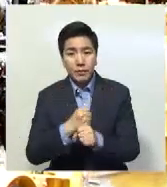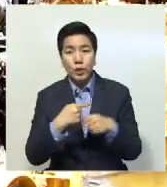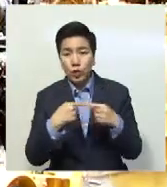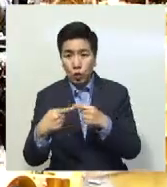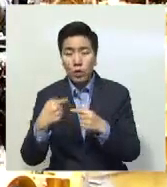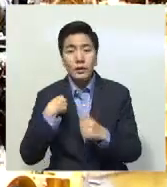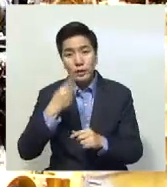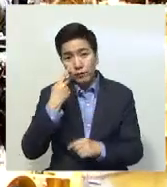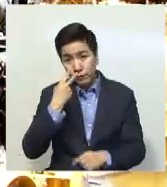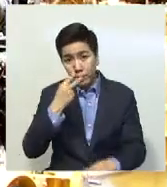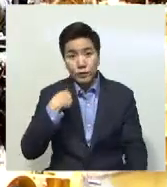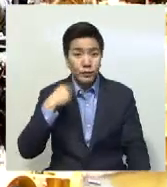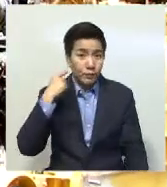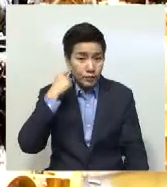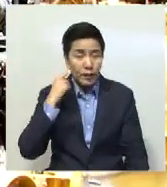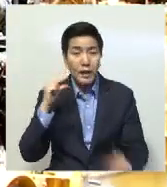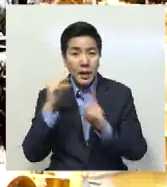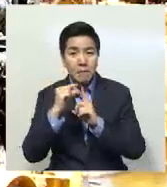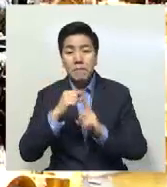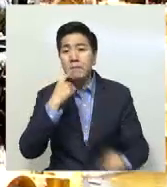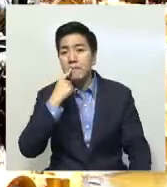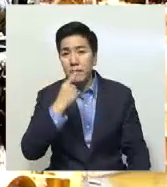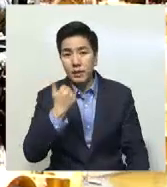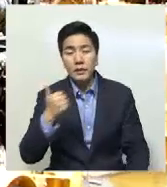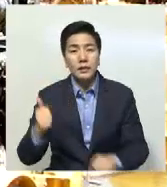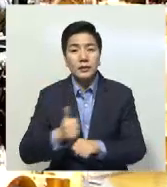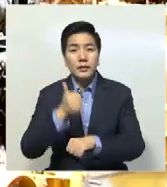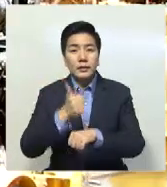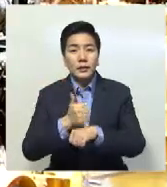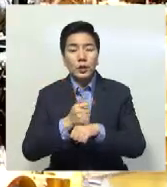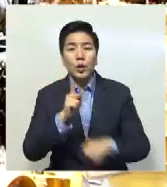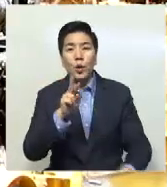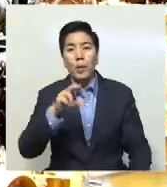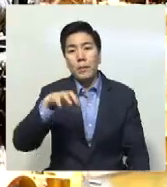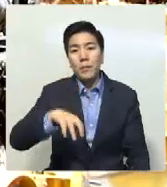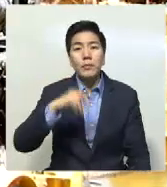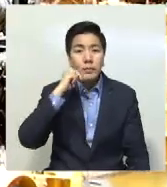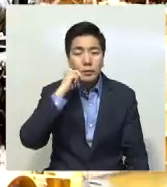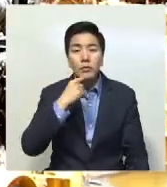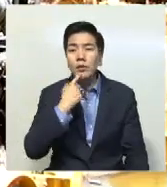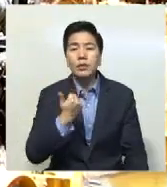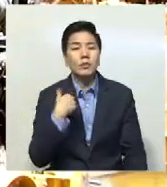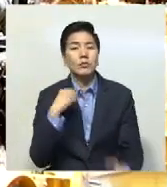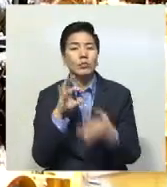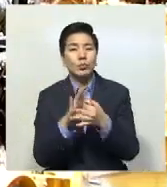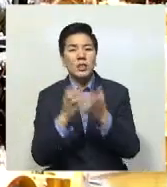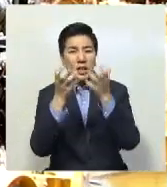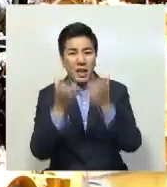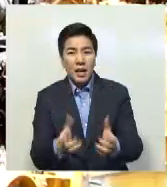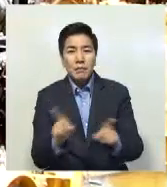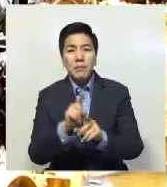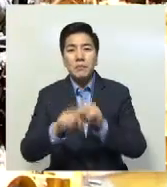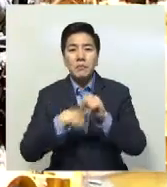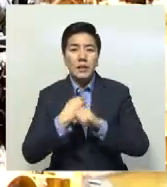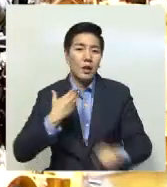ะฉะนั้นนะคะเดี๋ยวจะไปฟังคำยืนยันอีกครั้งหนึ่งจากอธิบดีกรมชลประทานนะคะท่านบอกว่าไม่น่าจะหนักเหมือนปีที่ผ่านม